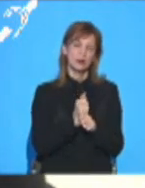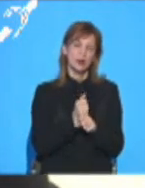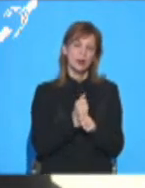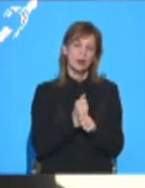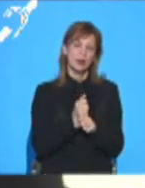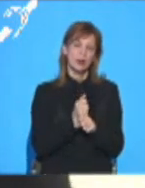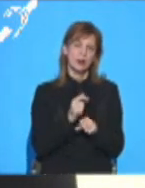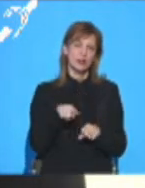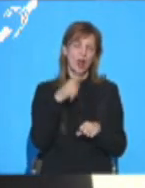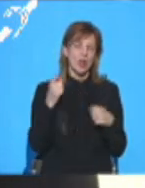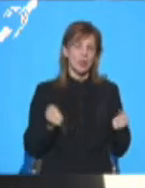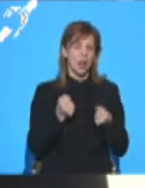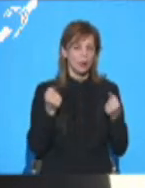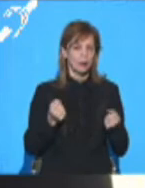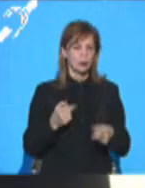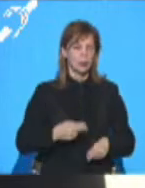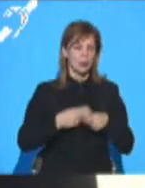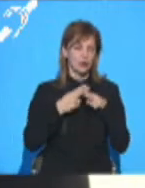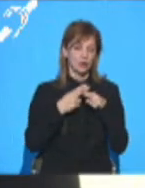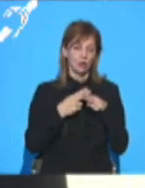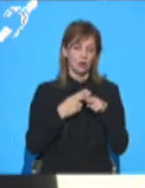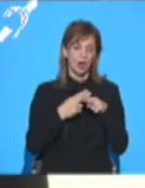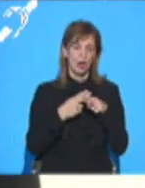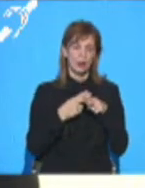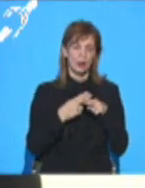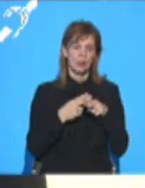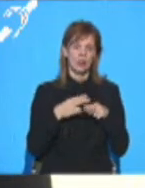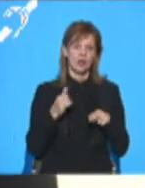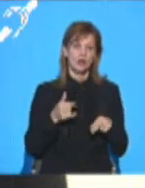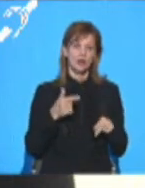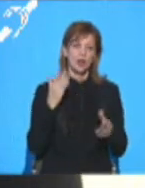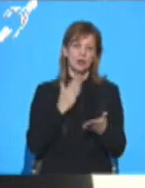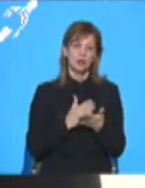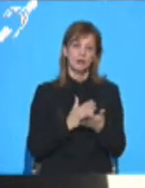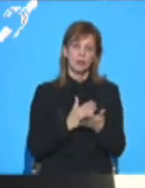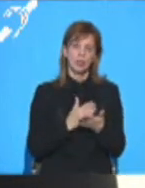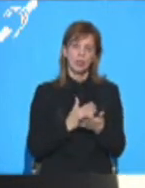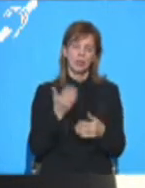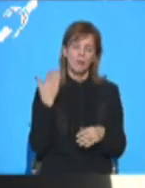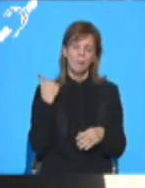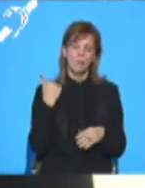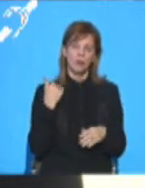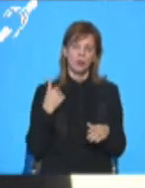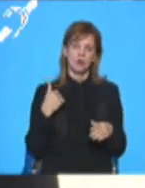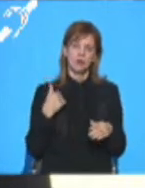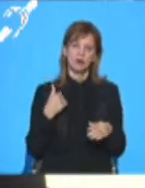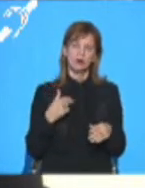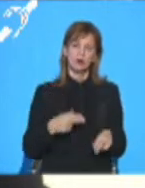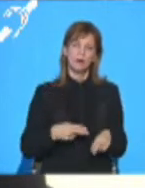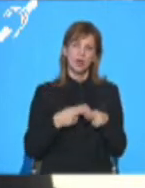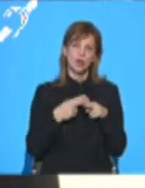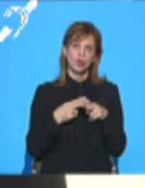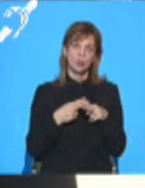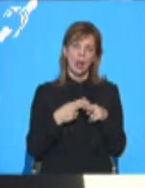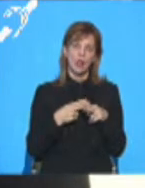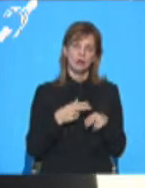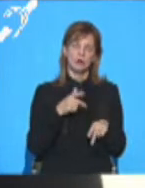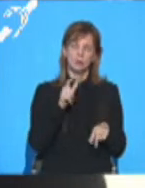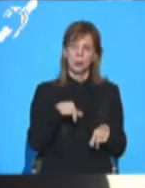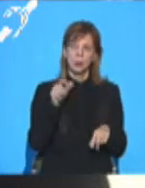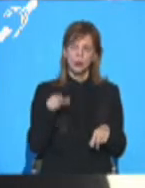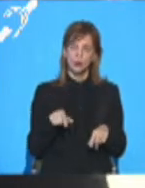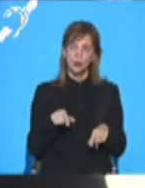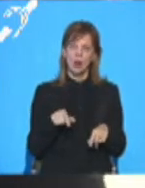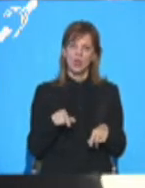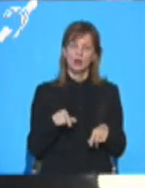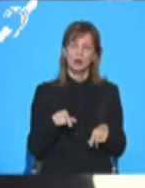de comunitate și prin astfel de acțiuni umanitare. Și, într-adevăr, am fost alături de cetățeni, fie